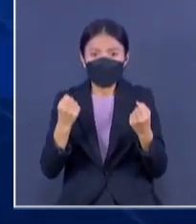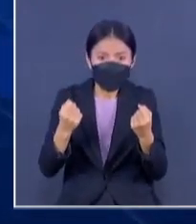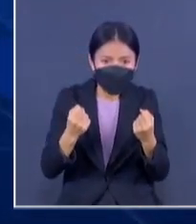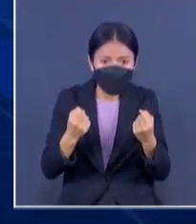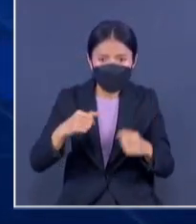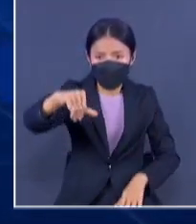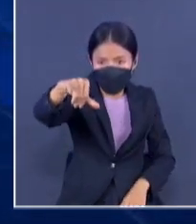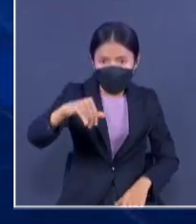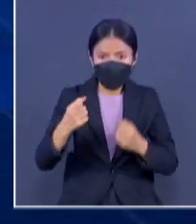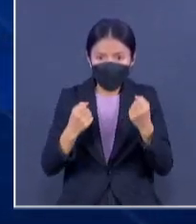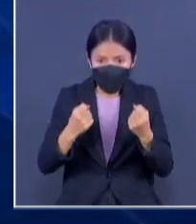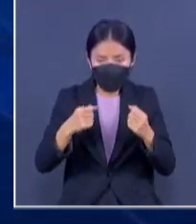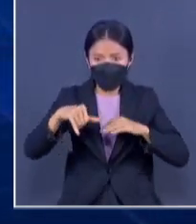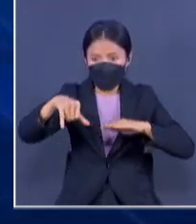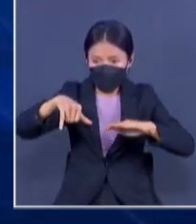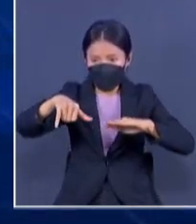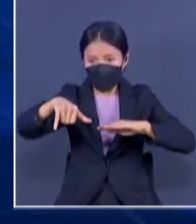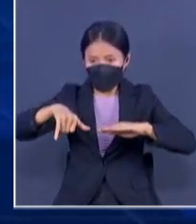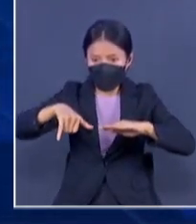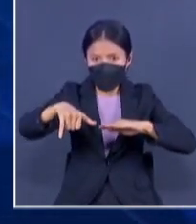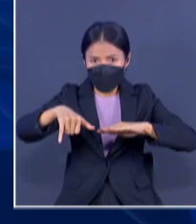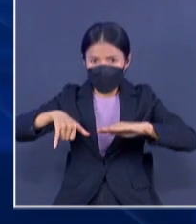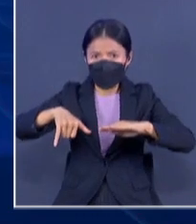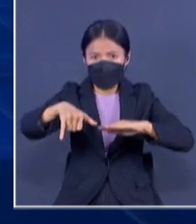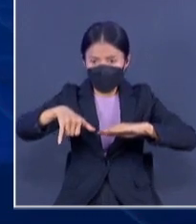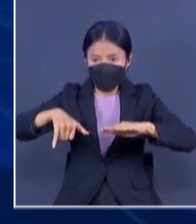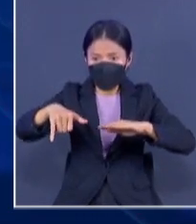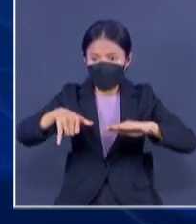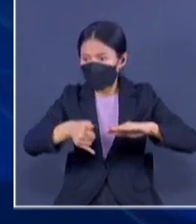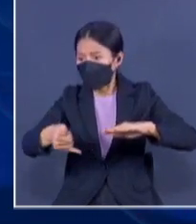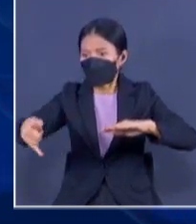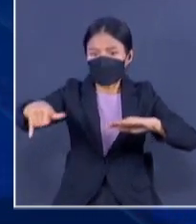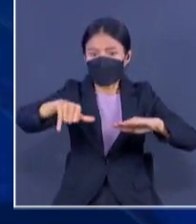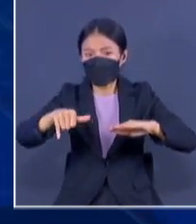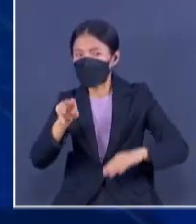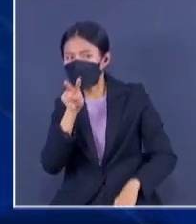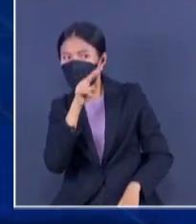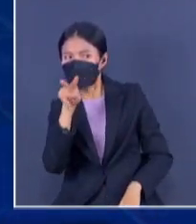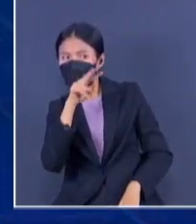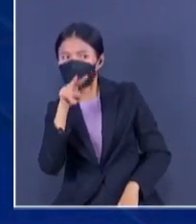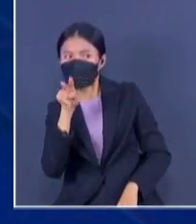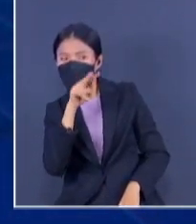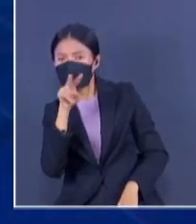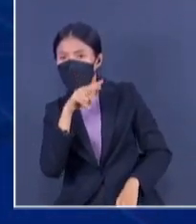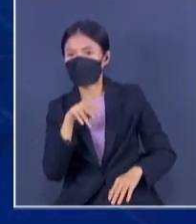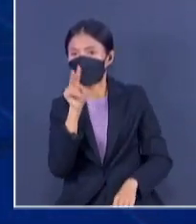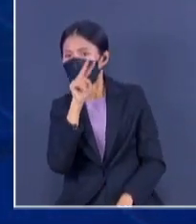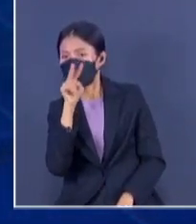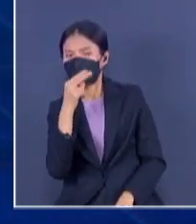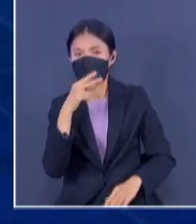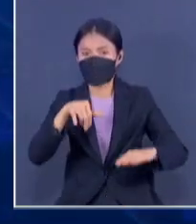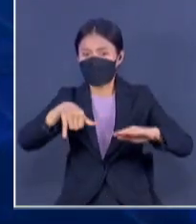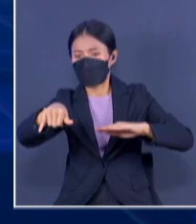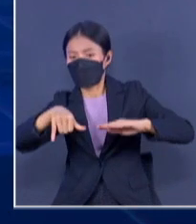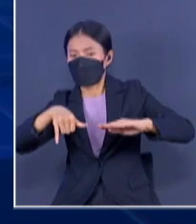ก็ต้องจอดกันแบบนี้ค่ะ ที่สำคัญนะเดินซ้ายเดินขวาเหลียวมองอยู่ตลอดเวลานะรถไปไหนยังไงเหมือนกับการสำรวจอ่ะ ค่ะ